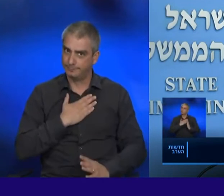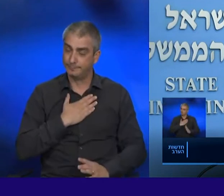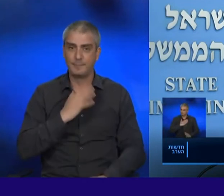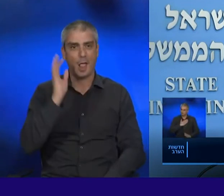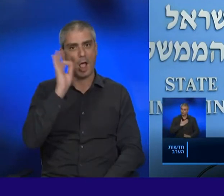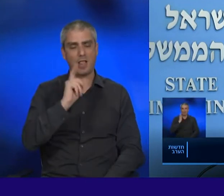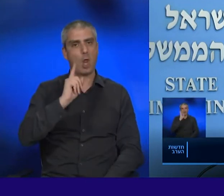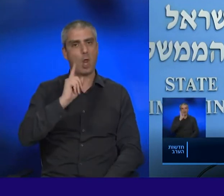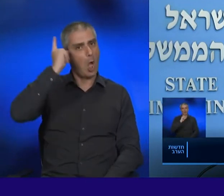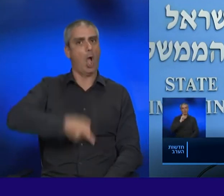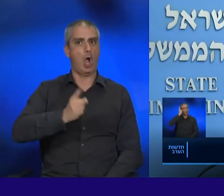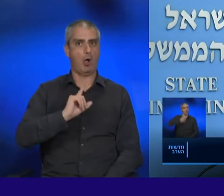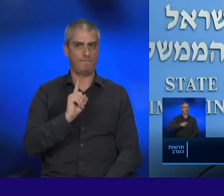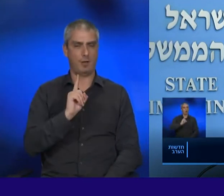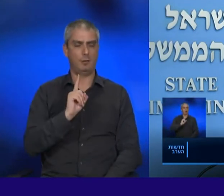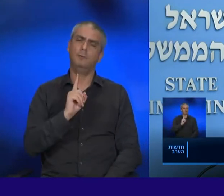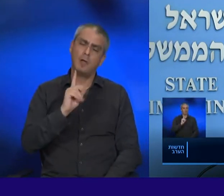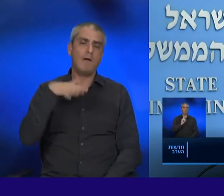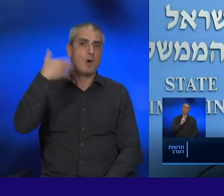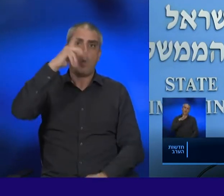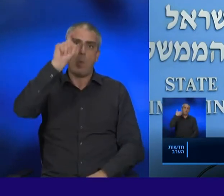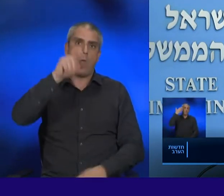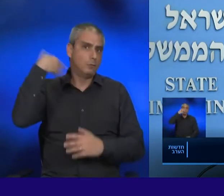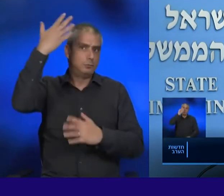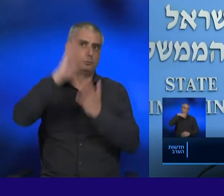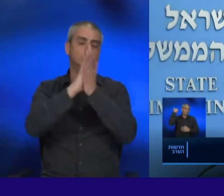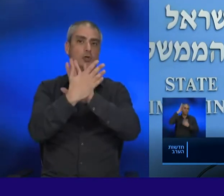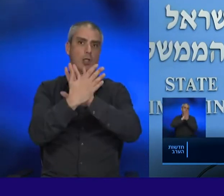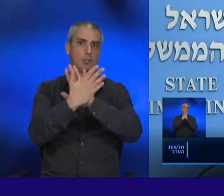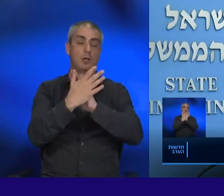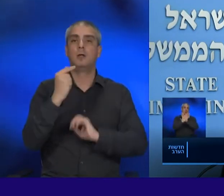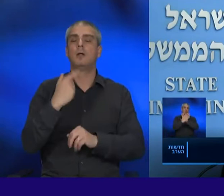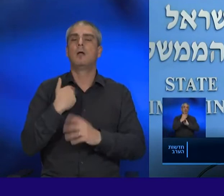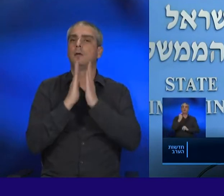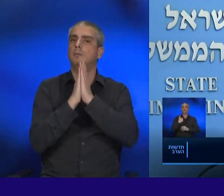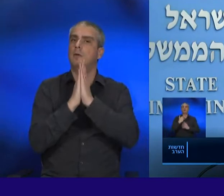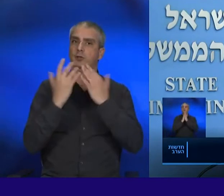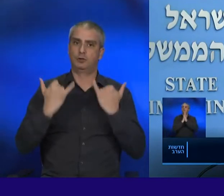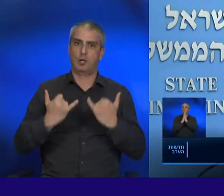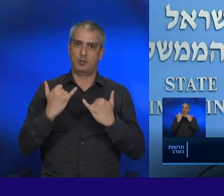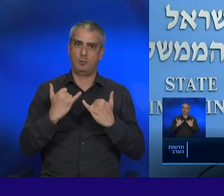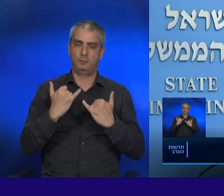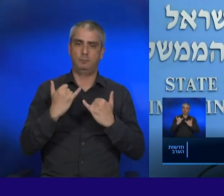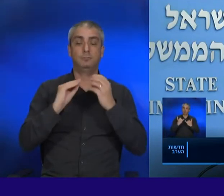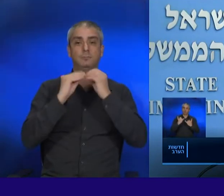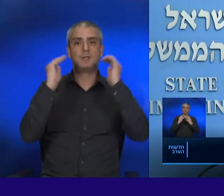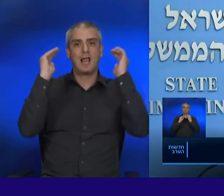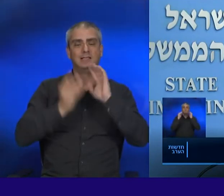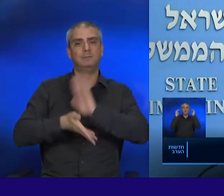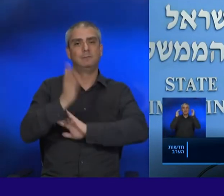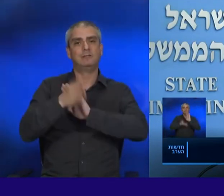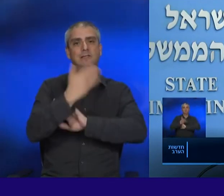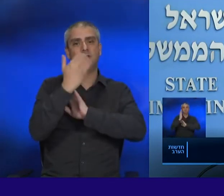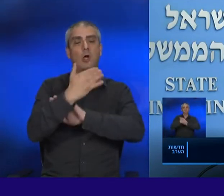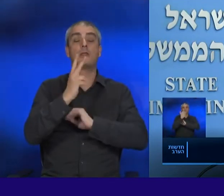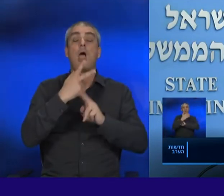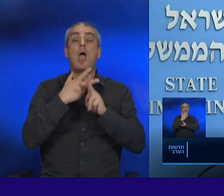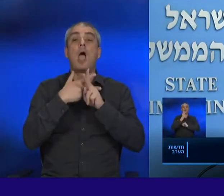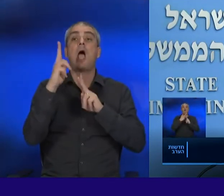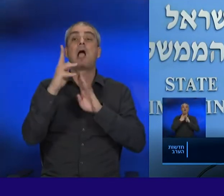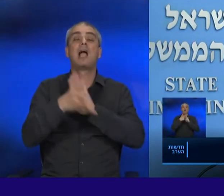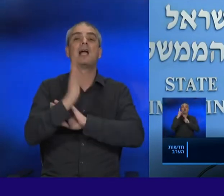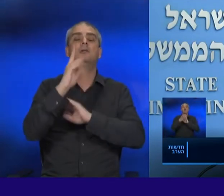עדיין לא כהנחיה. וזה יכול להשתנות. מה שאני מבקש מכם היום, זה לצמצם את היציאות שלכם רק